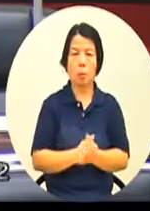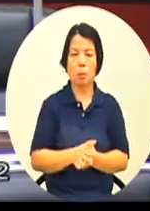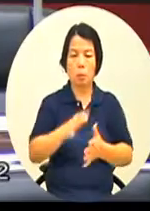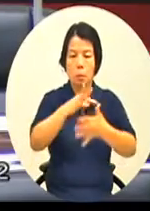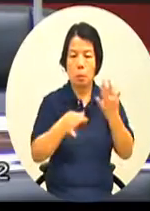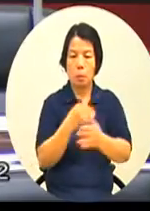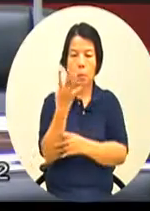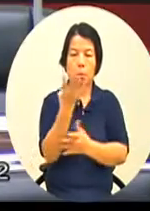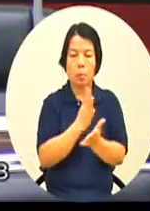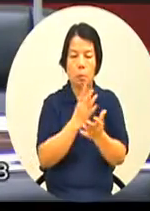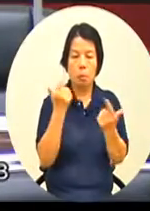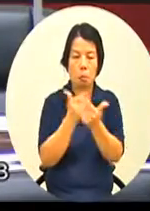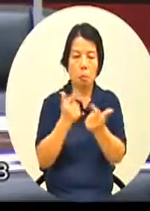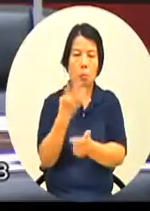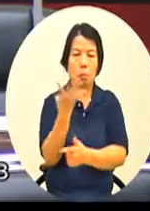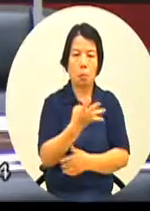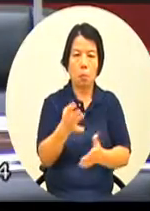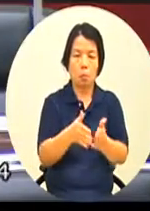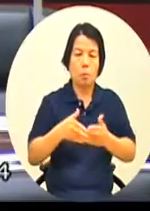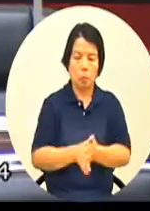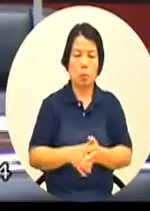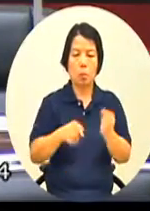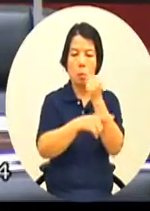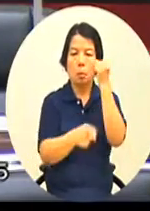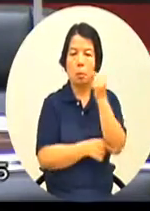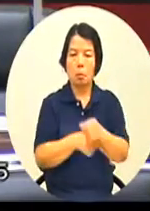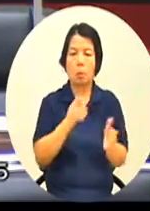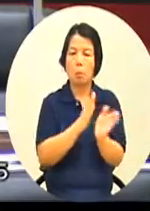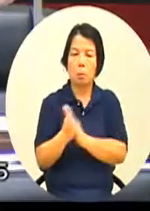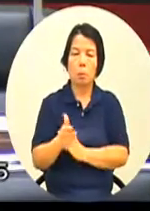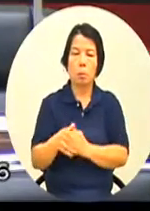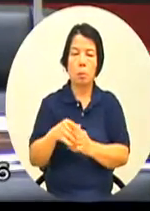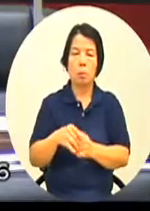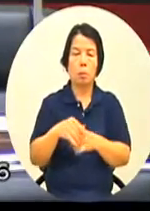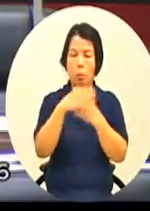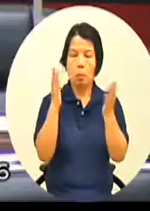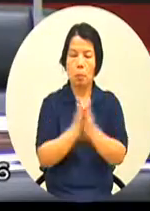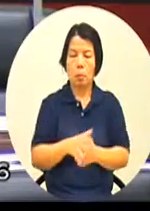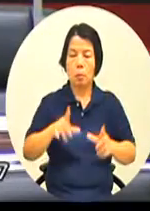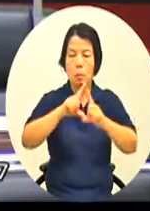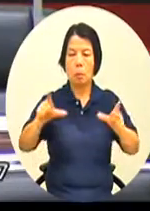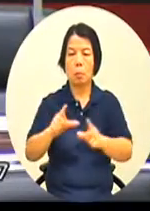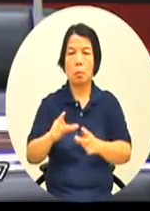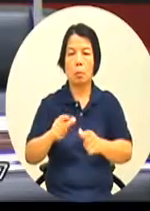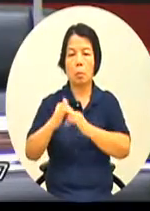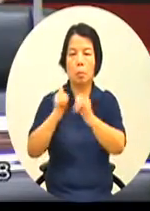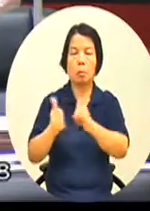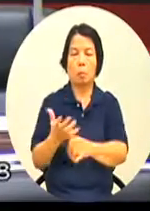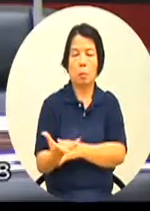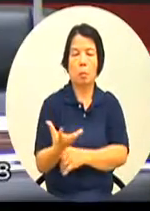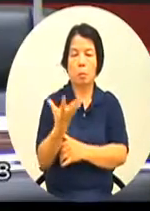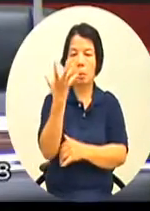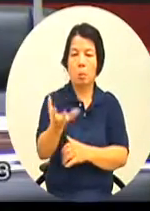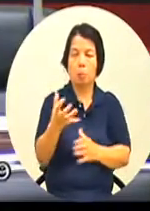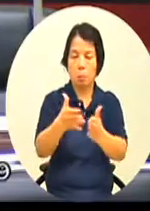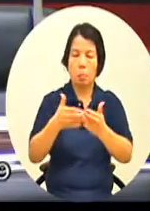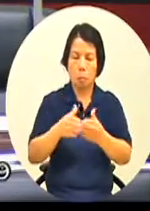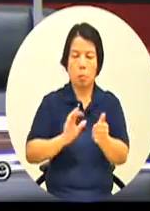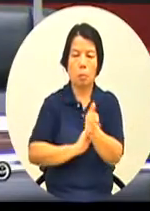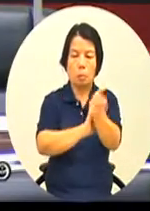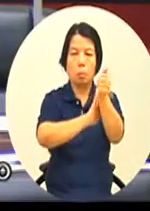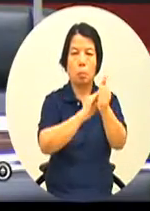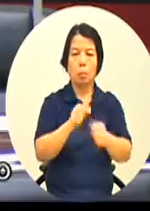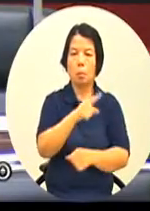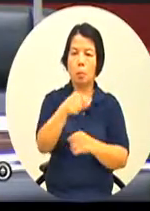没有不能做的了，又合情又合法又合理，而且大多数的市民都支持，这样还不